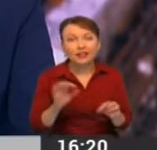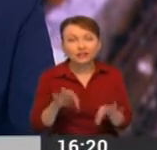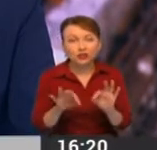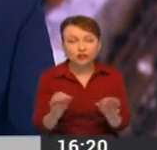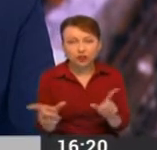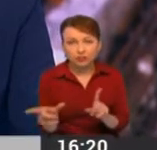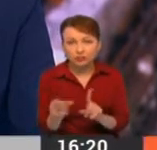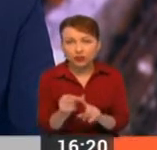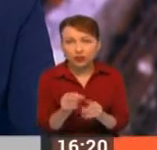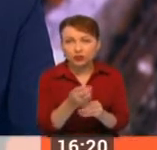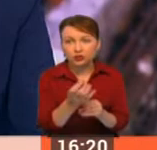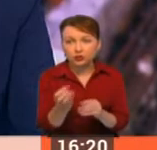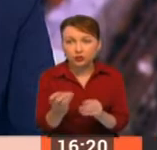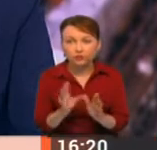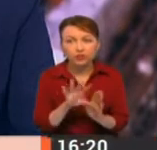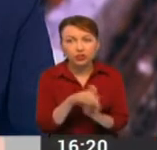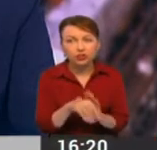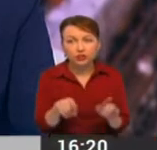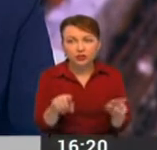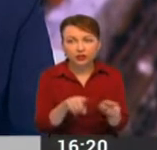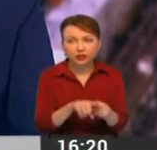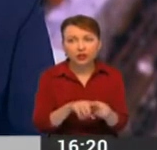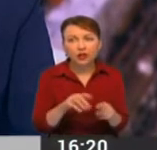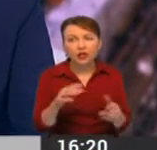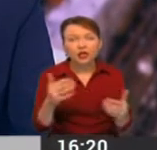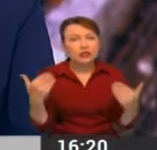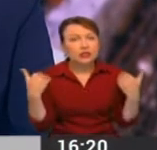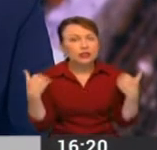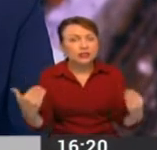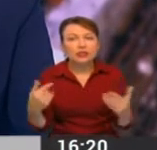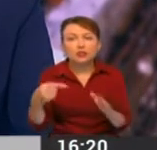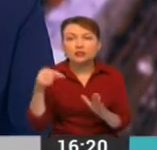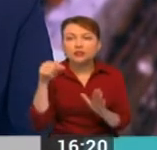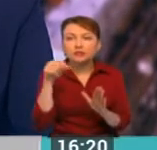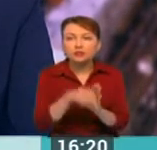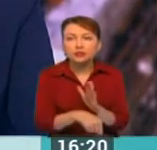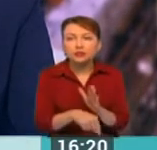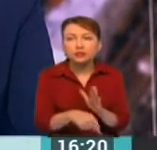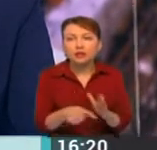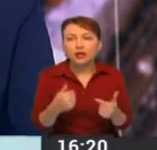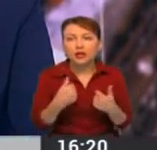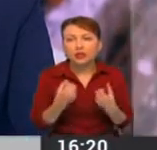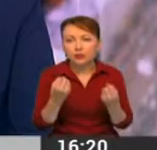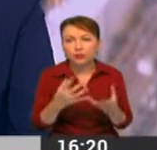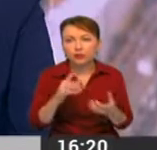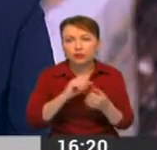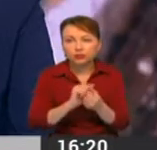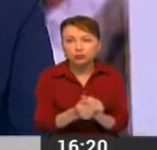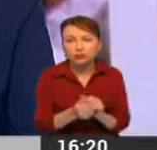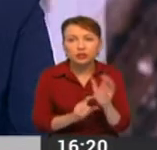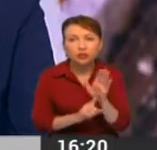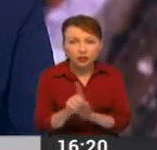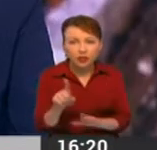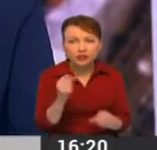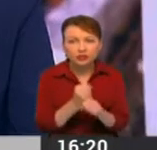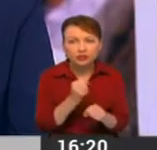кружевом, оно вложило такой сакральный, сильнейший смысл. Вы знаете, я просто запомнила, когда мы начинали ее